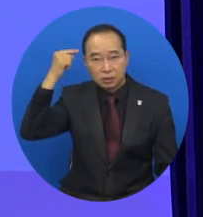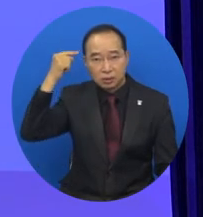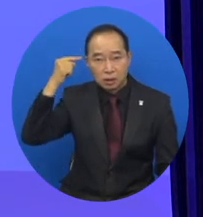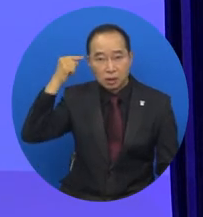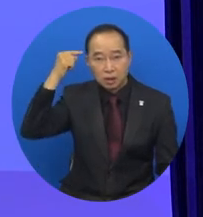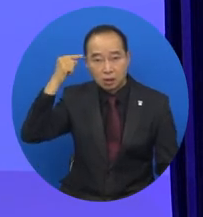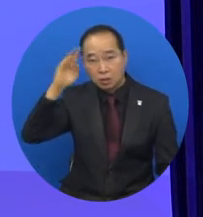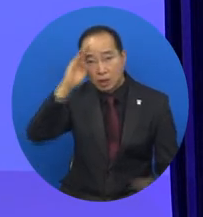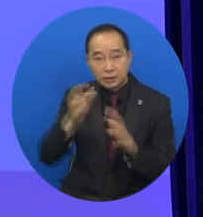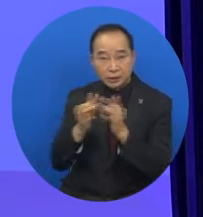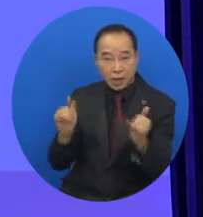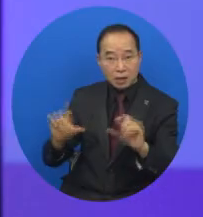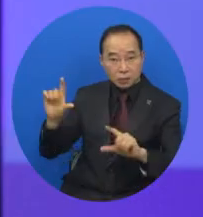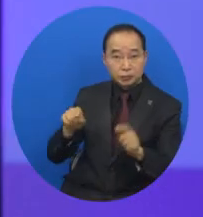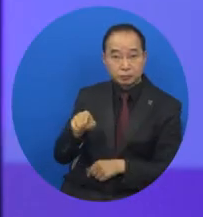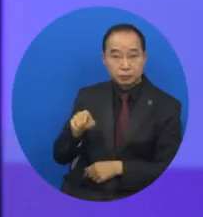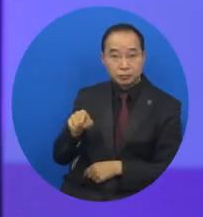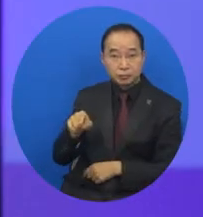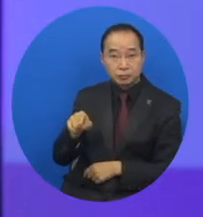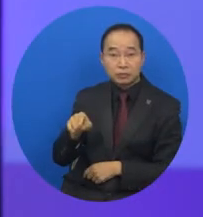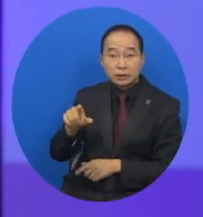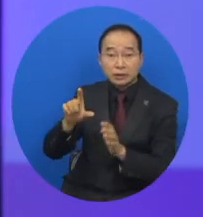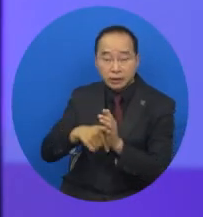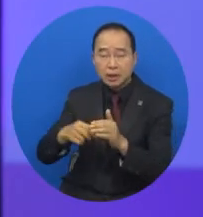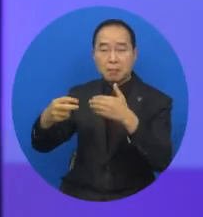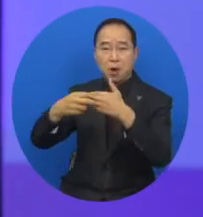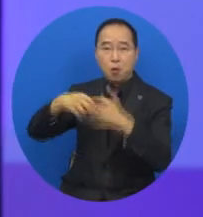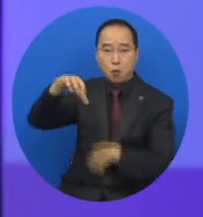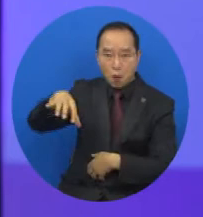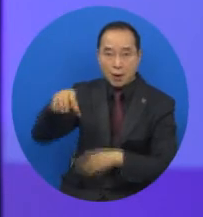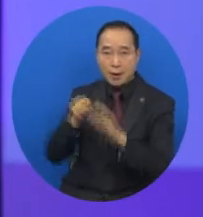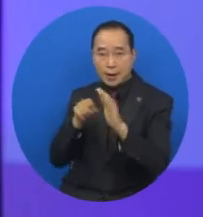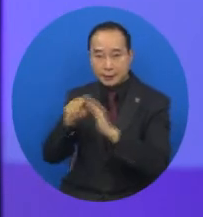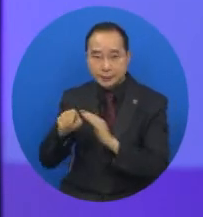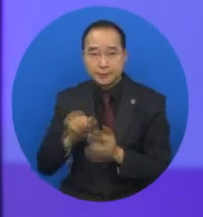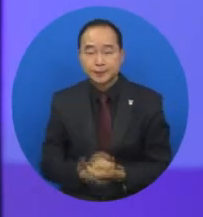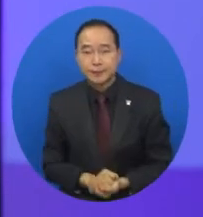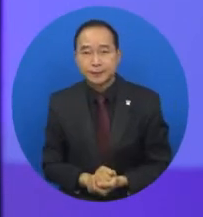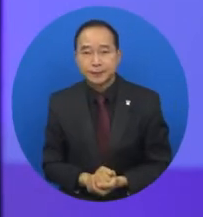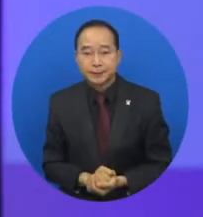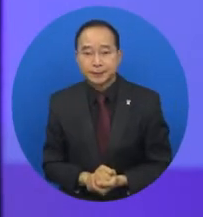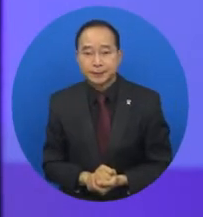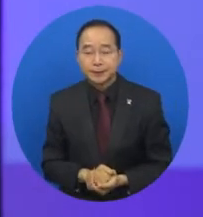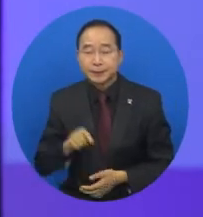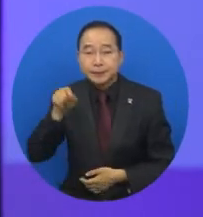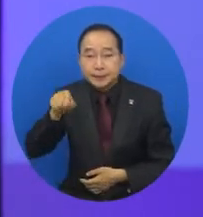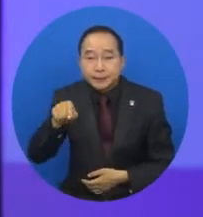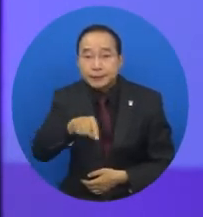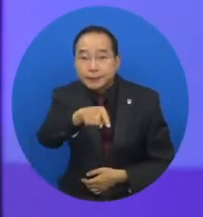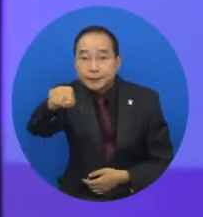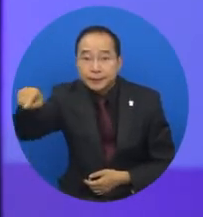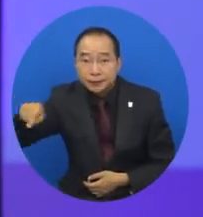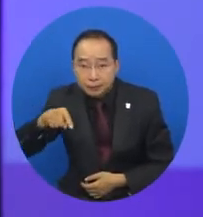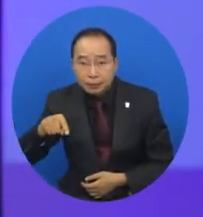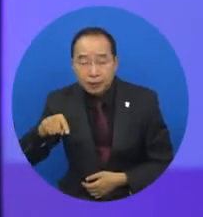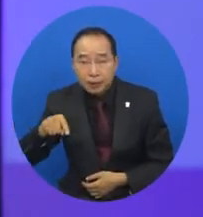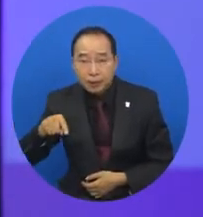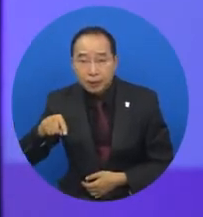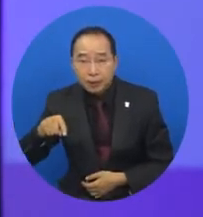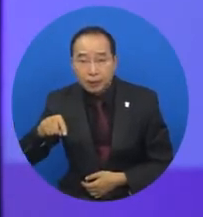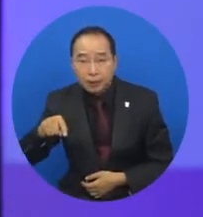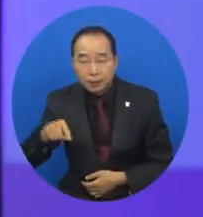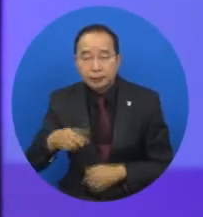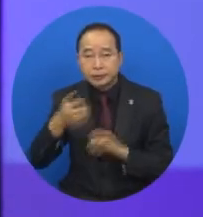눈앞에 펼쳐지고 있습니다. 병원 관계자들과 함께 인솔되어서 들어갔던 그